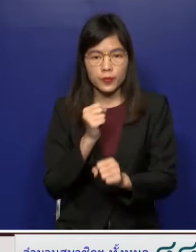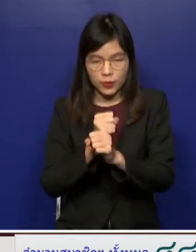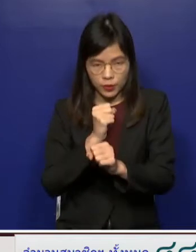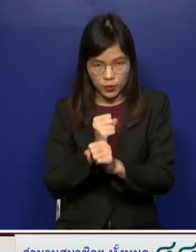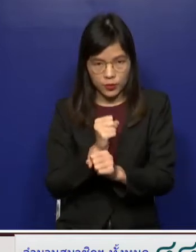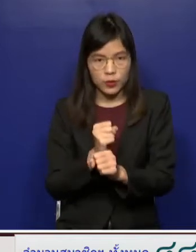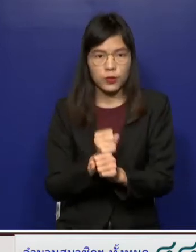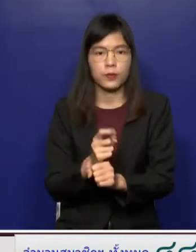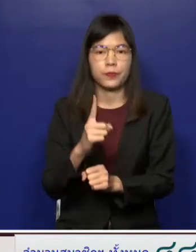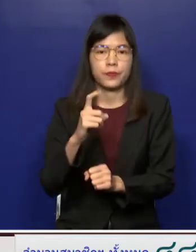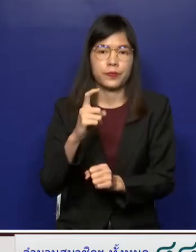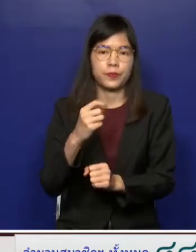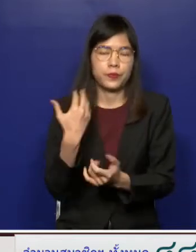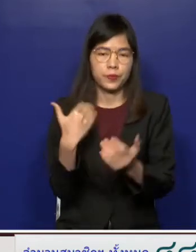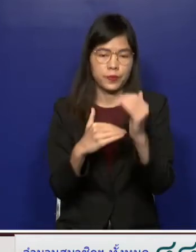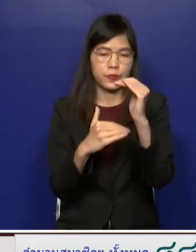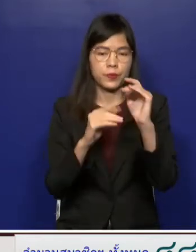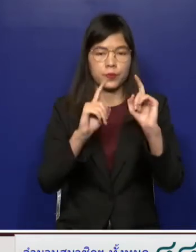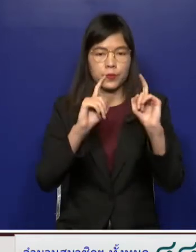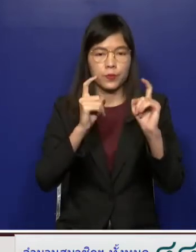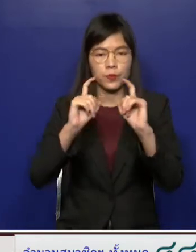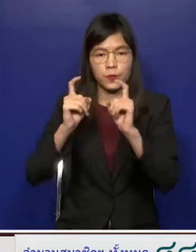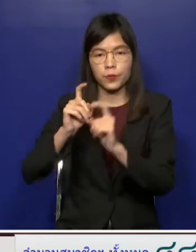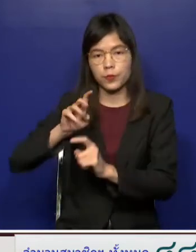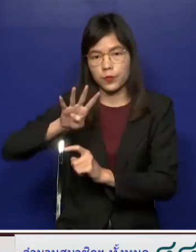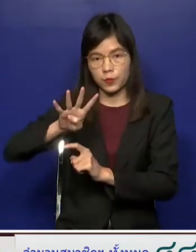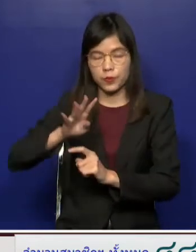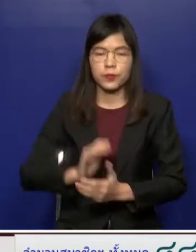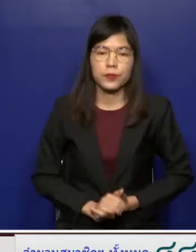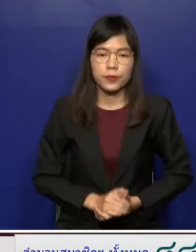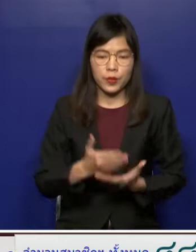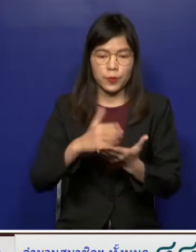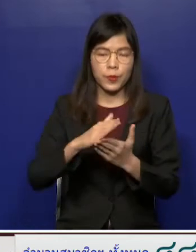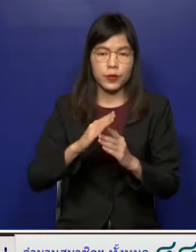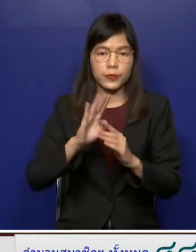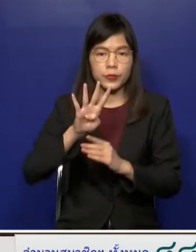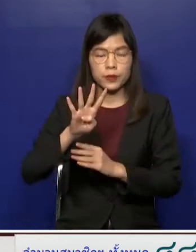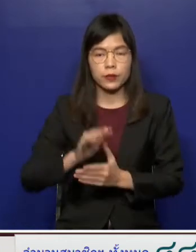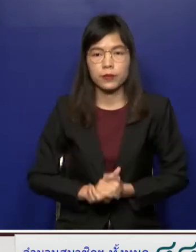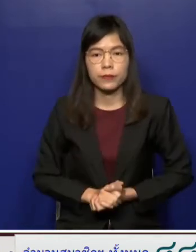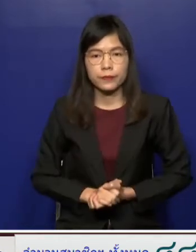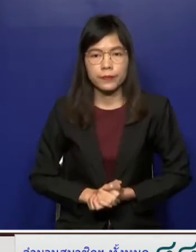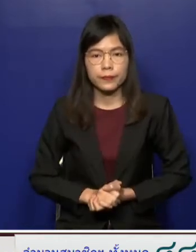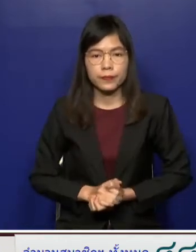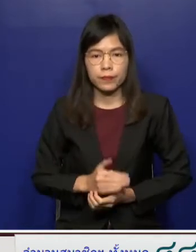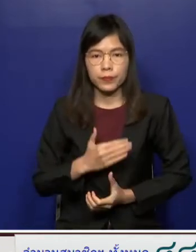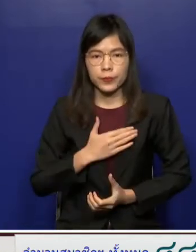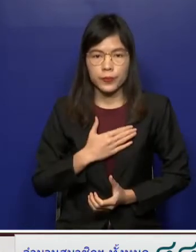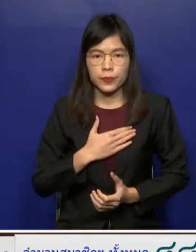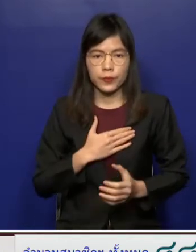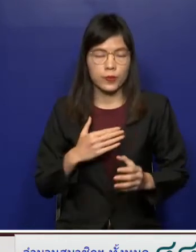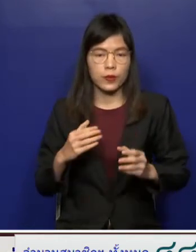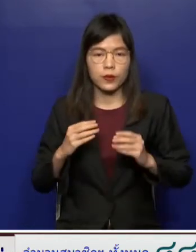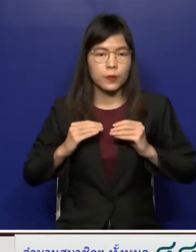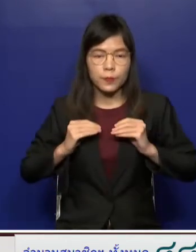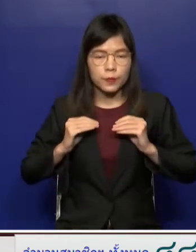ไว้อยู่4วงเล็บนะครับผมเองเนี่ยอยากจะกลับเรียนว่าไม่เห็นด้วยสักเท่าไหร่และอีกอย่